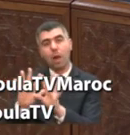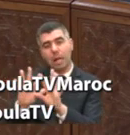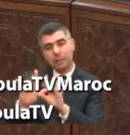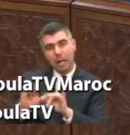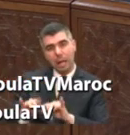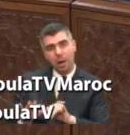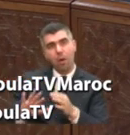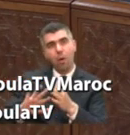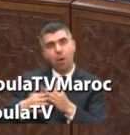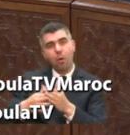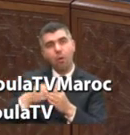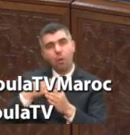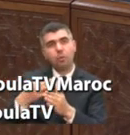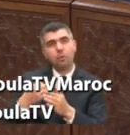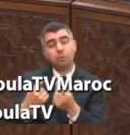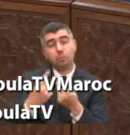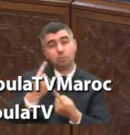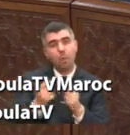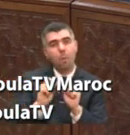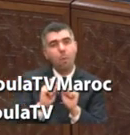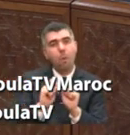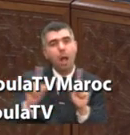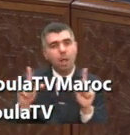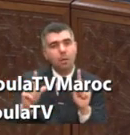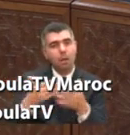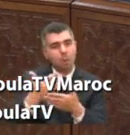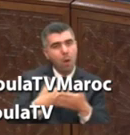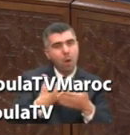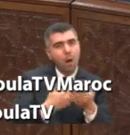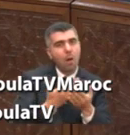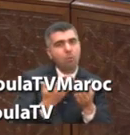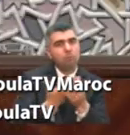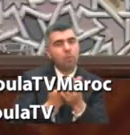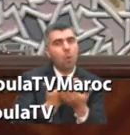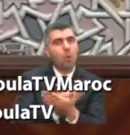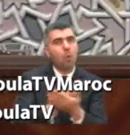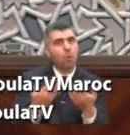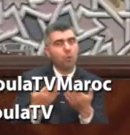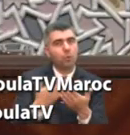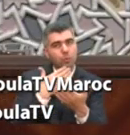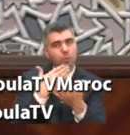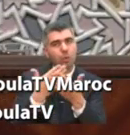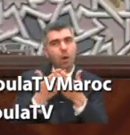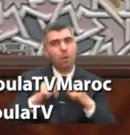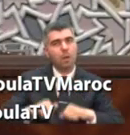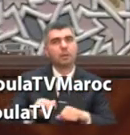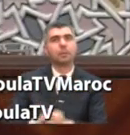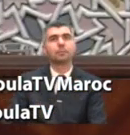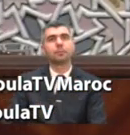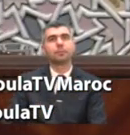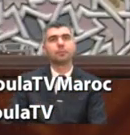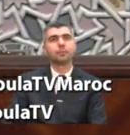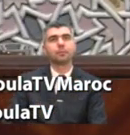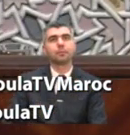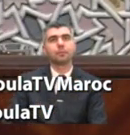الأولي متضمنا لأقسام توضيحية حجج ودلائل. وكانت انتهى الوقت مع الأسف.